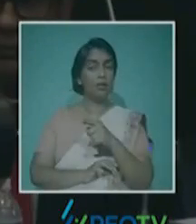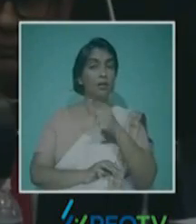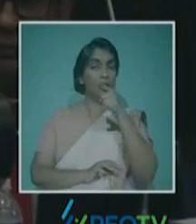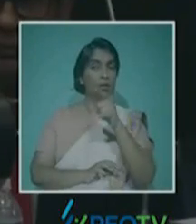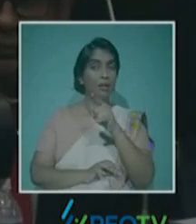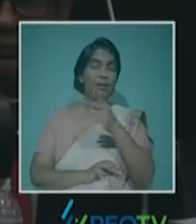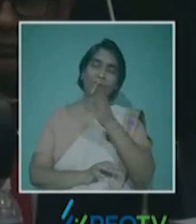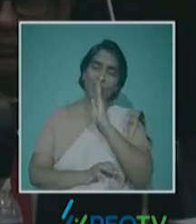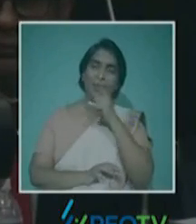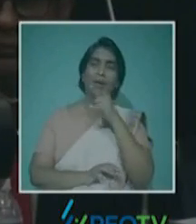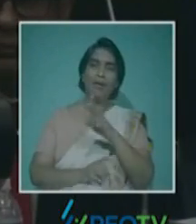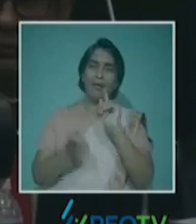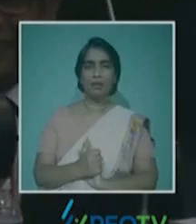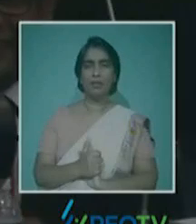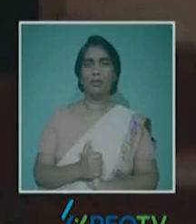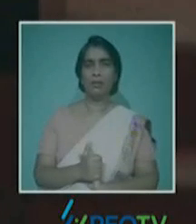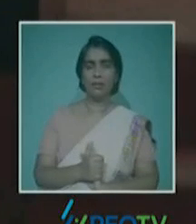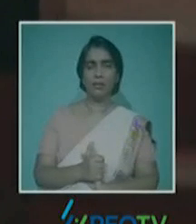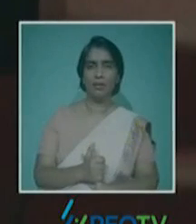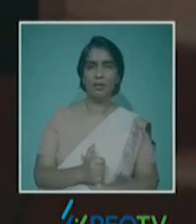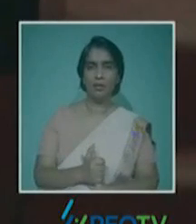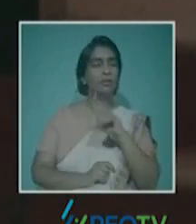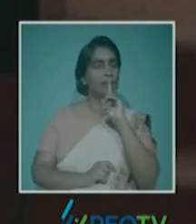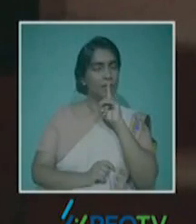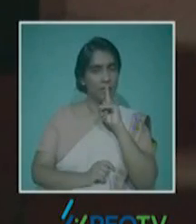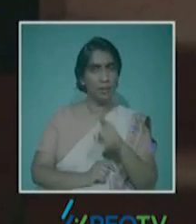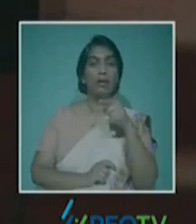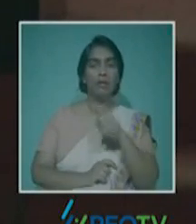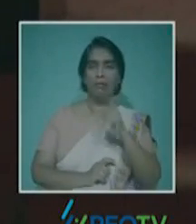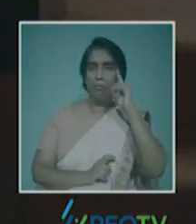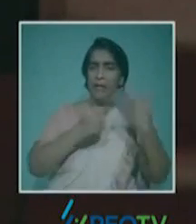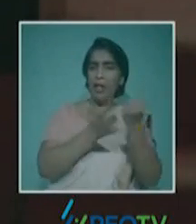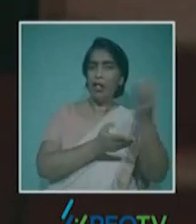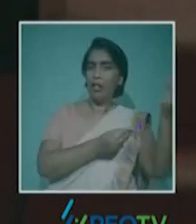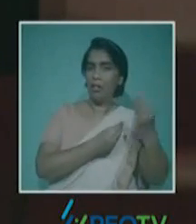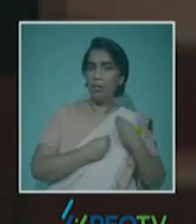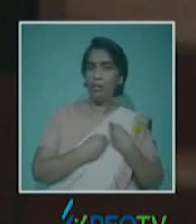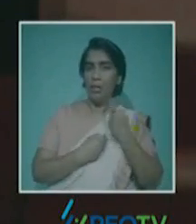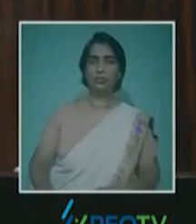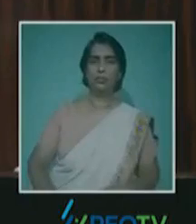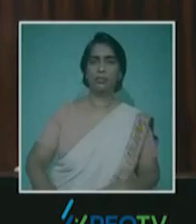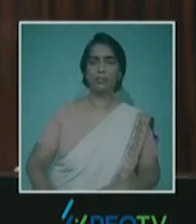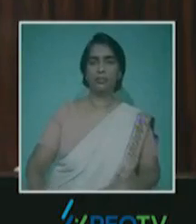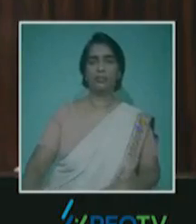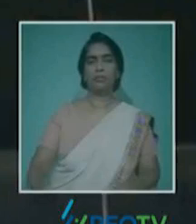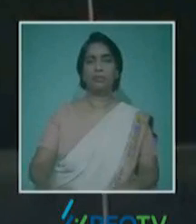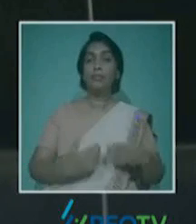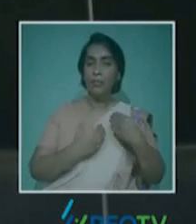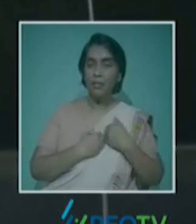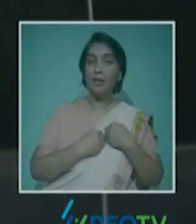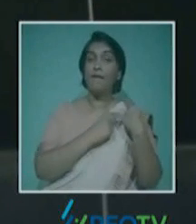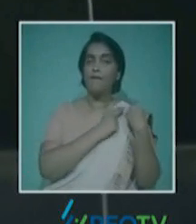මන්ත්‍රීතුමා උගන්නේ තමුන්නාංශයත් මේ හංගල ගහනවා නවත්තන්නේ. මගේ මිත්‍රයාක පැටල වෙන්න යන්නේ. අනියමින් ලැබුණ ලියවිල්ල කකමුසු ආකාරයෙන් කියවන්න එපා. මම වග